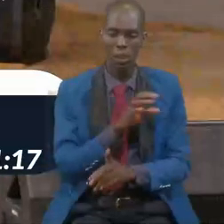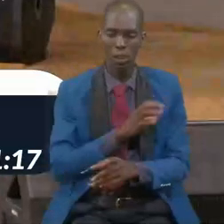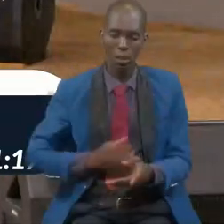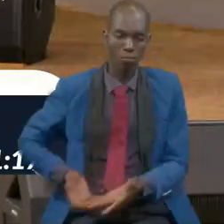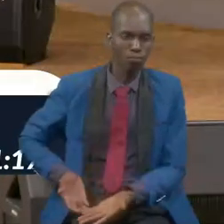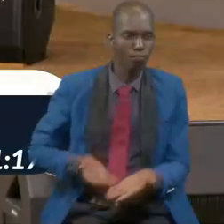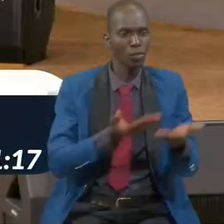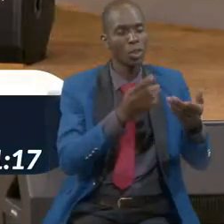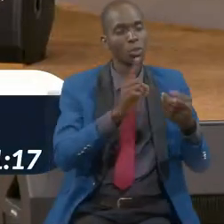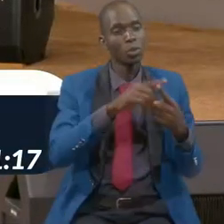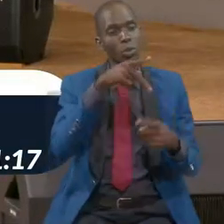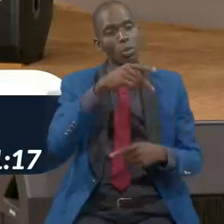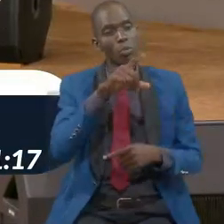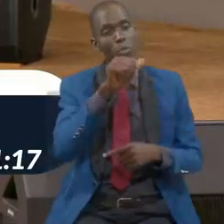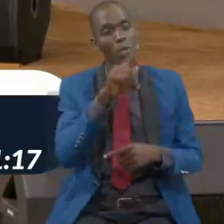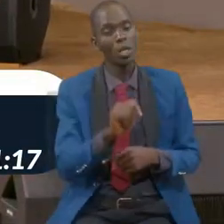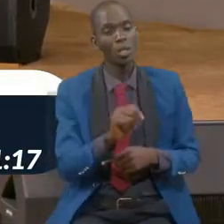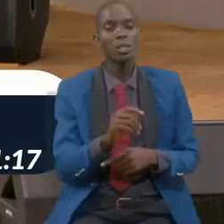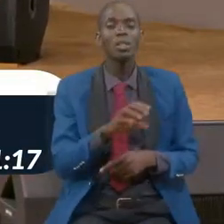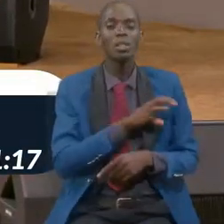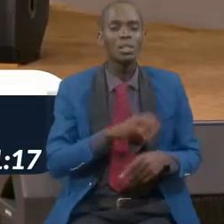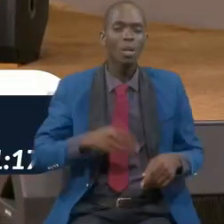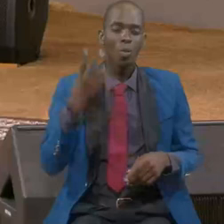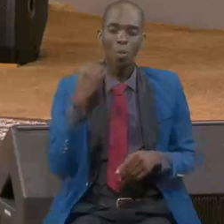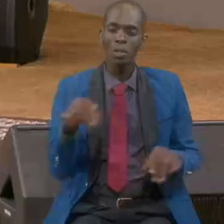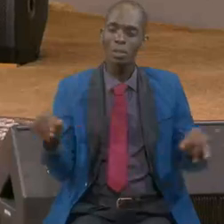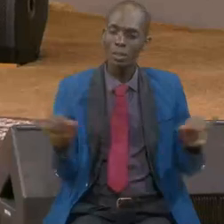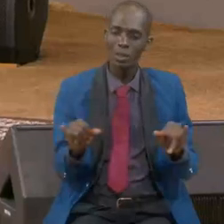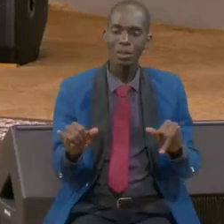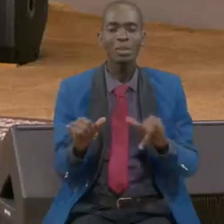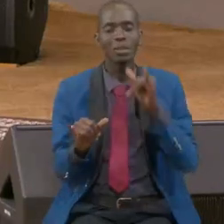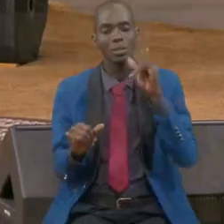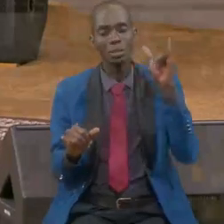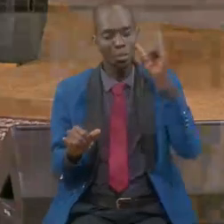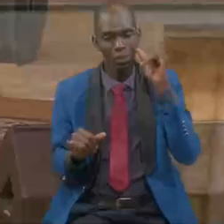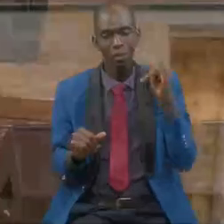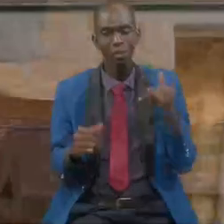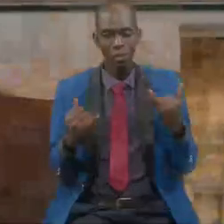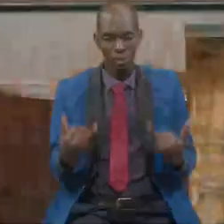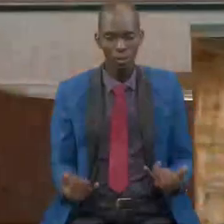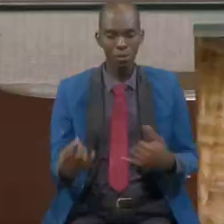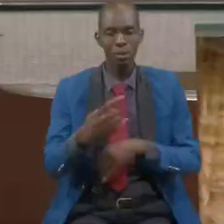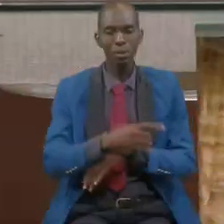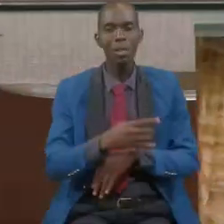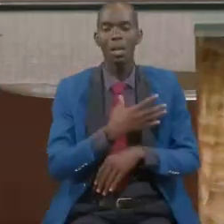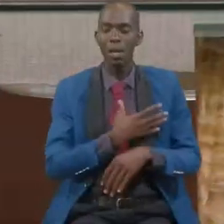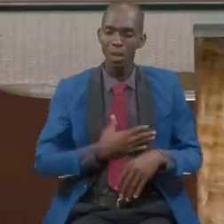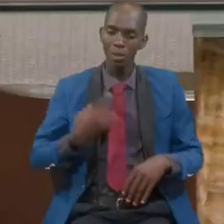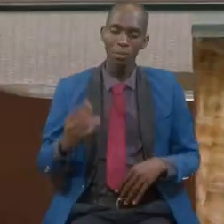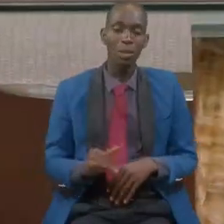traduire, le soumettre, à le livrer à